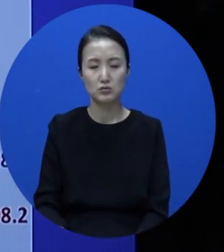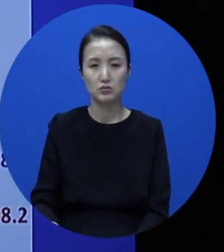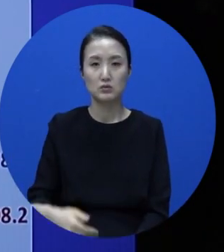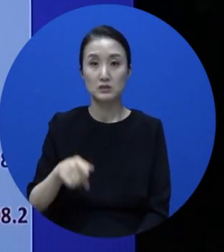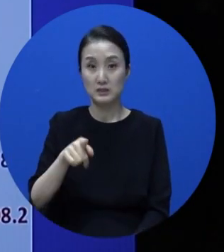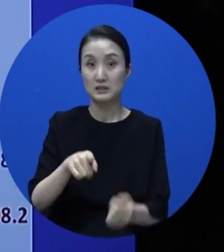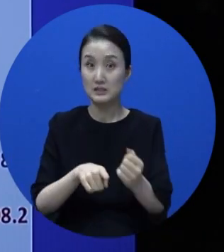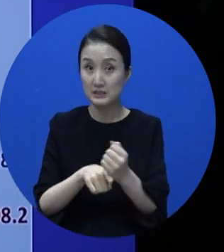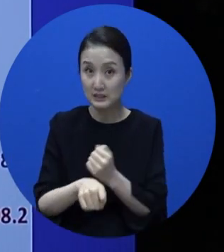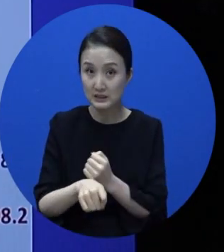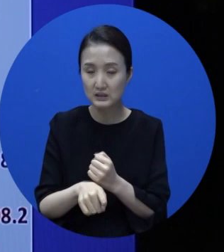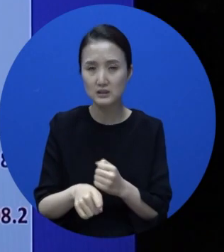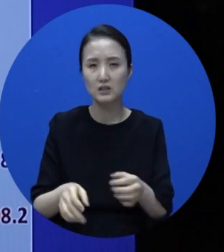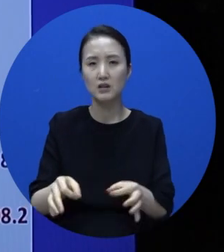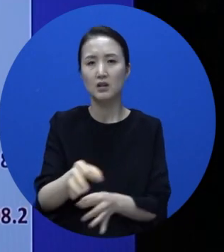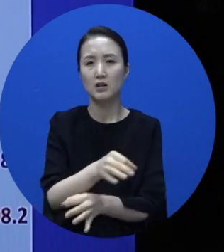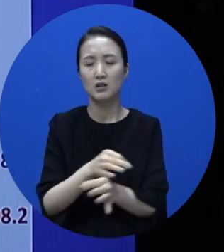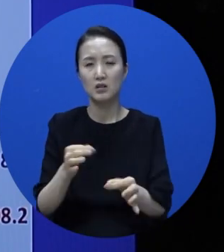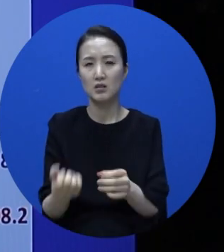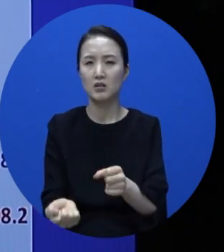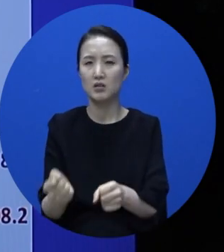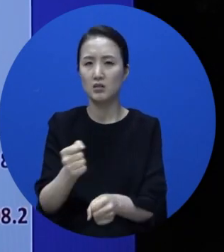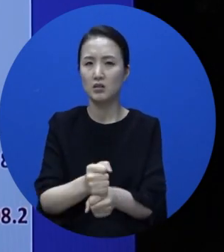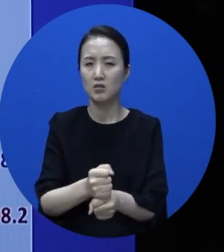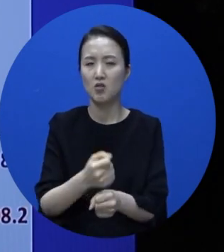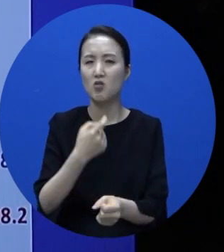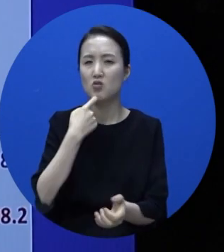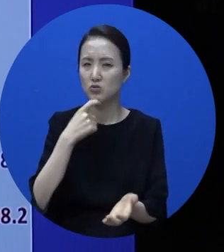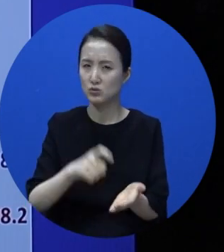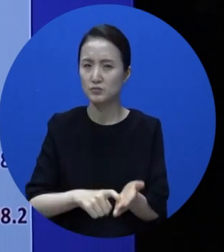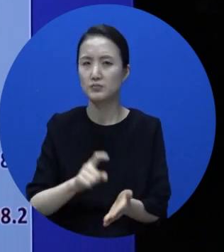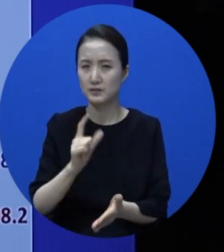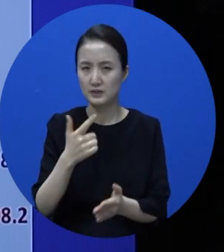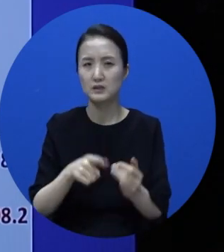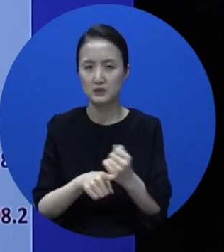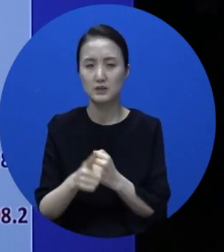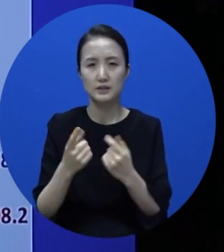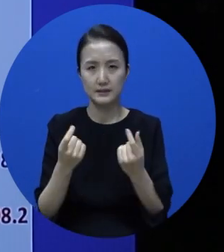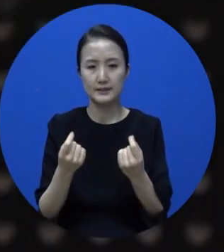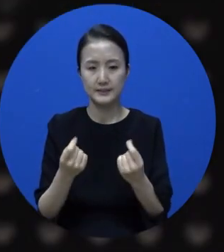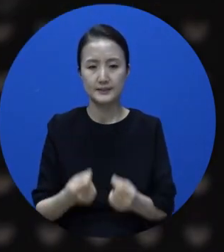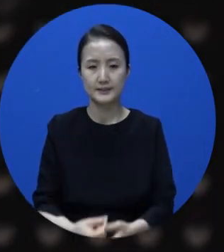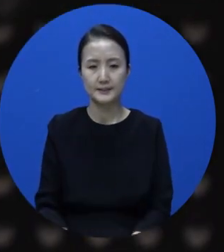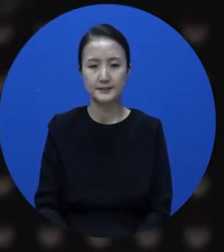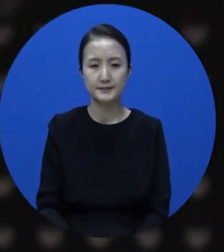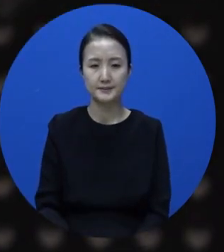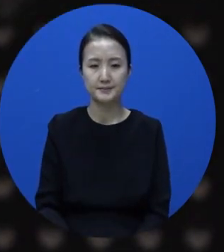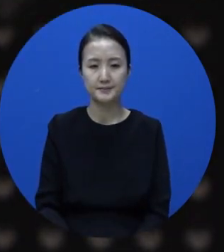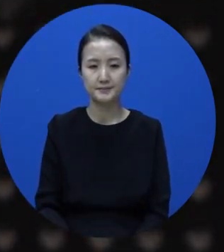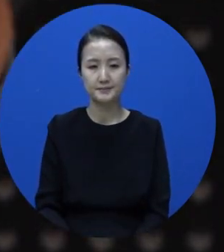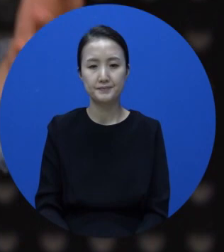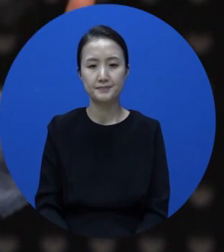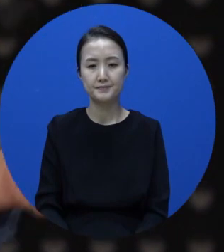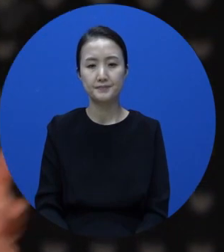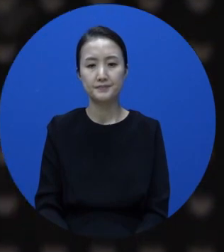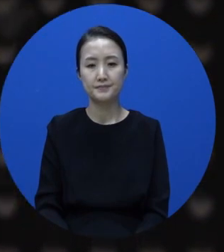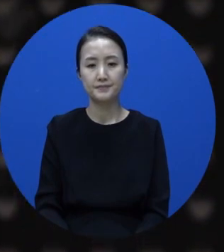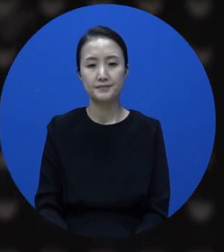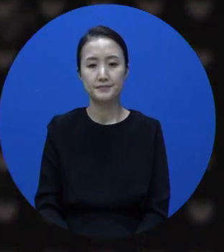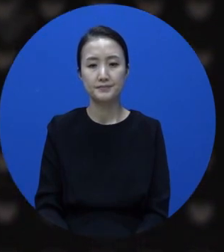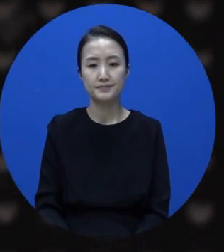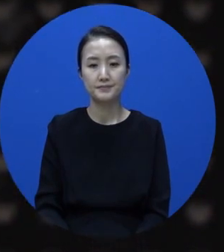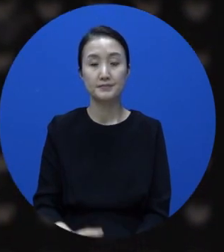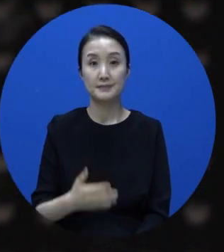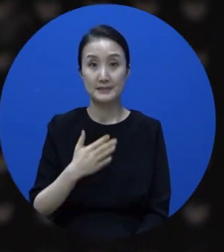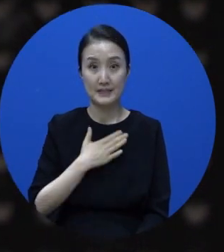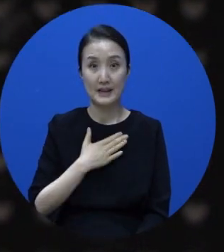회복되기 어려운 모습이 겠구나 하는 생각을 해 볼 수 있겠습니다 제가 갖고있는 제가 알고 있는 모든